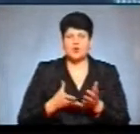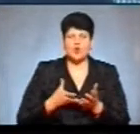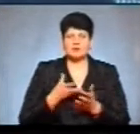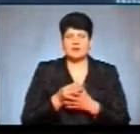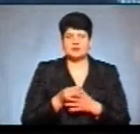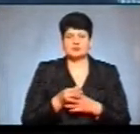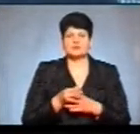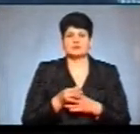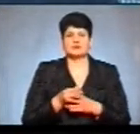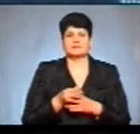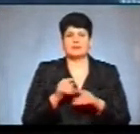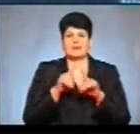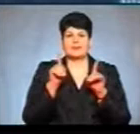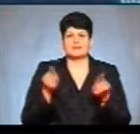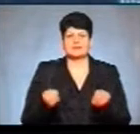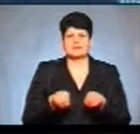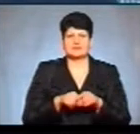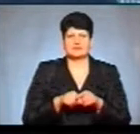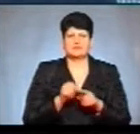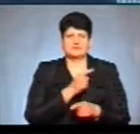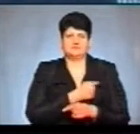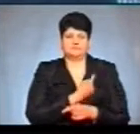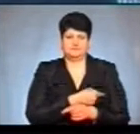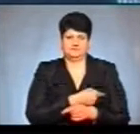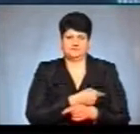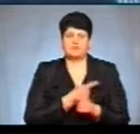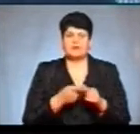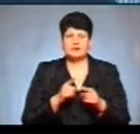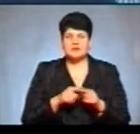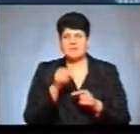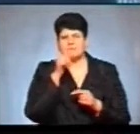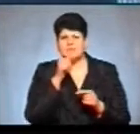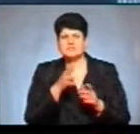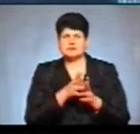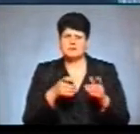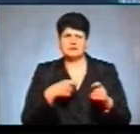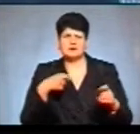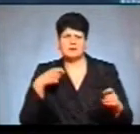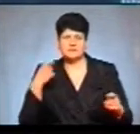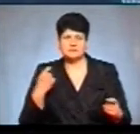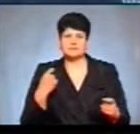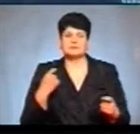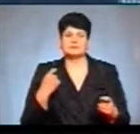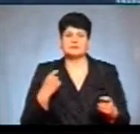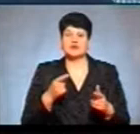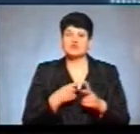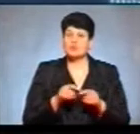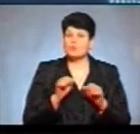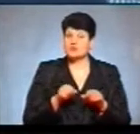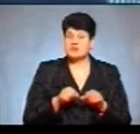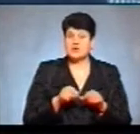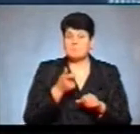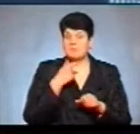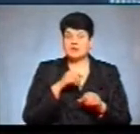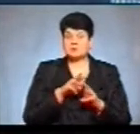тимчасової непрацездатності. Затримка таких виплат сягає по часу місяць і більше. Чи може пан міністр